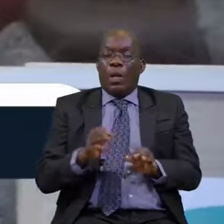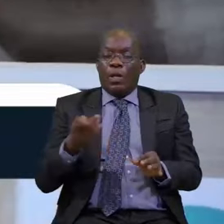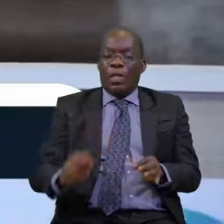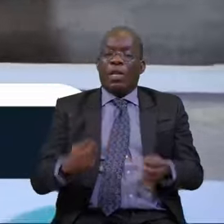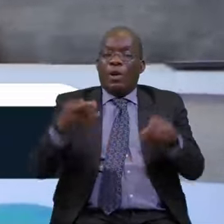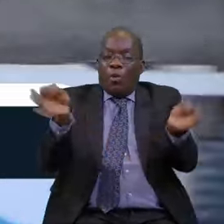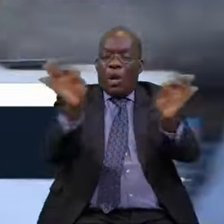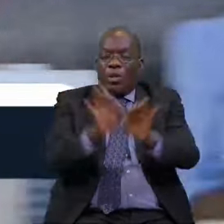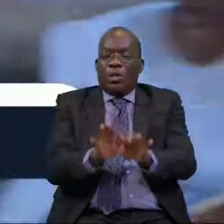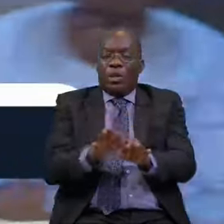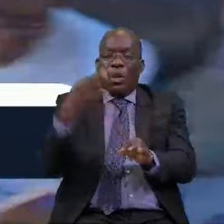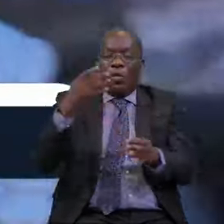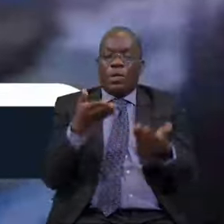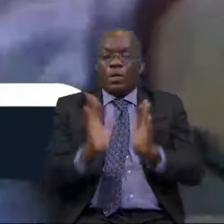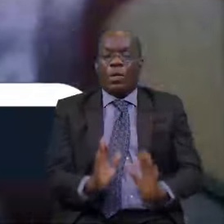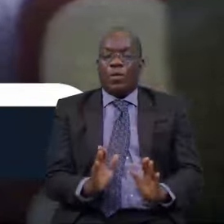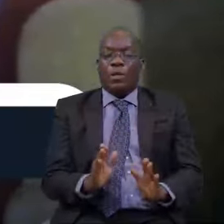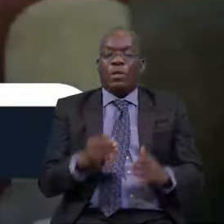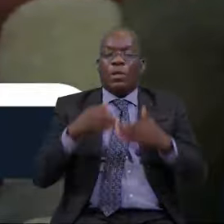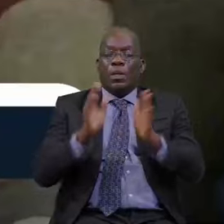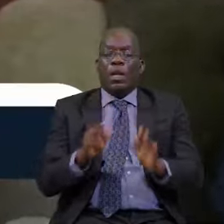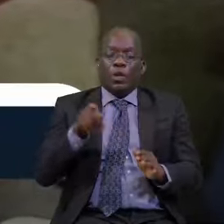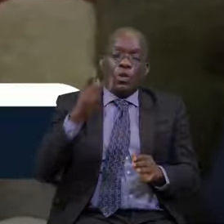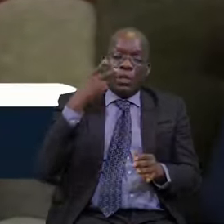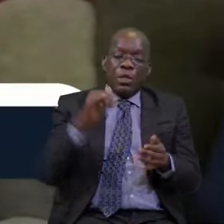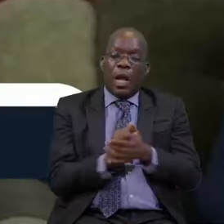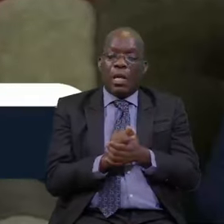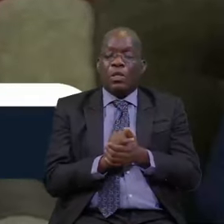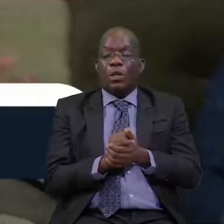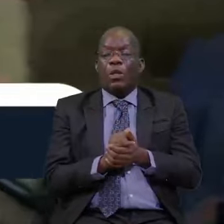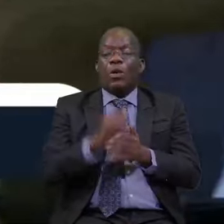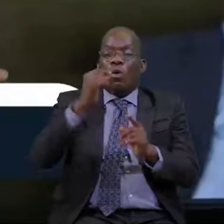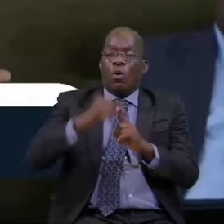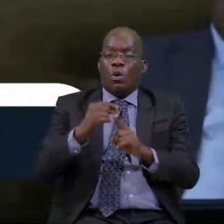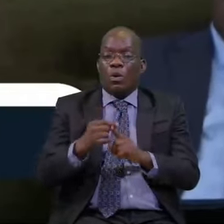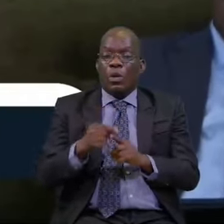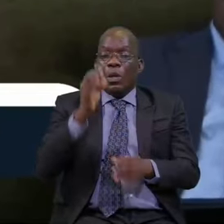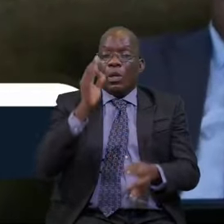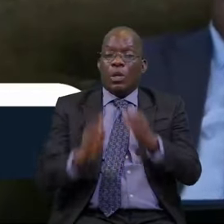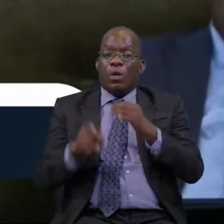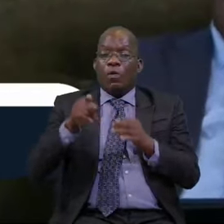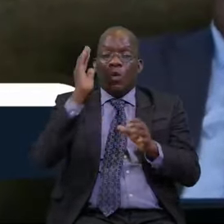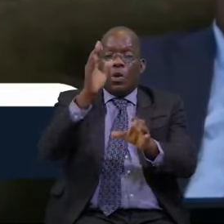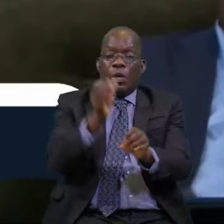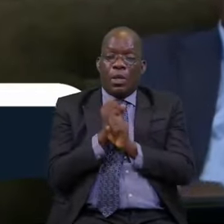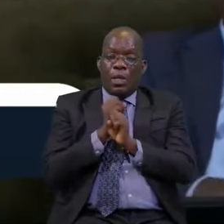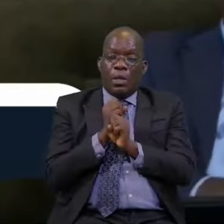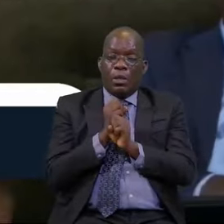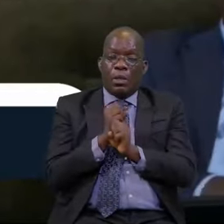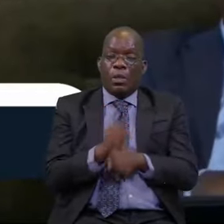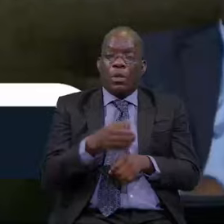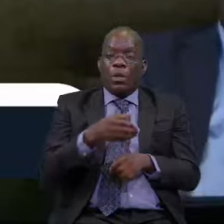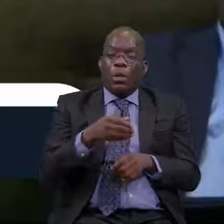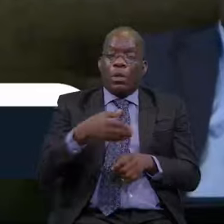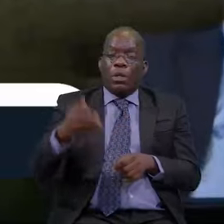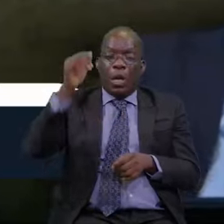priorité. Vous avez besoin de ce mot-là. Tout le monde sur la terre, si vous allez réaliser quelque chose, il